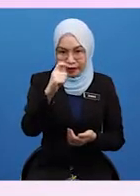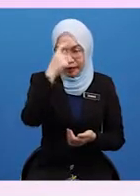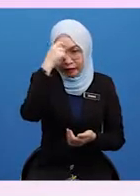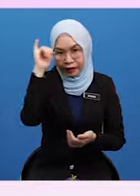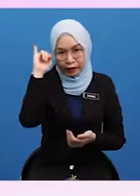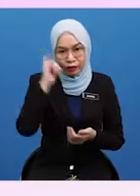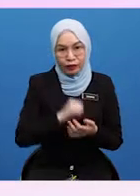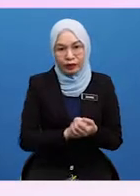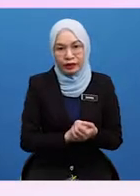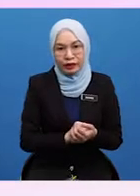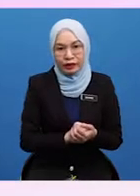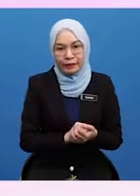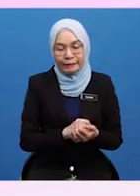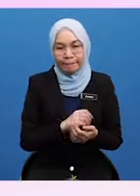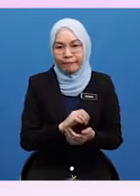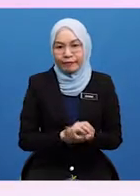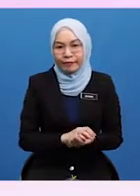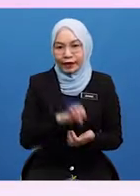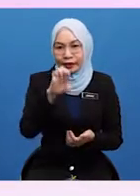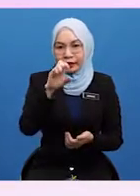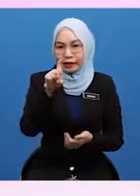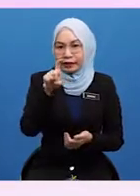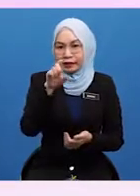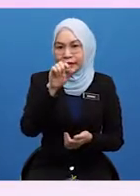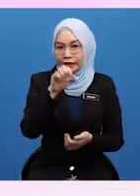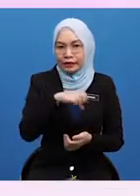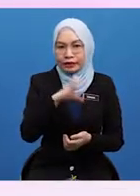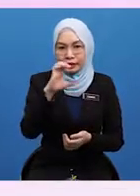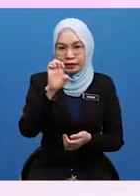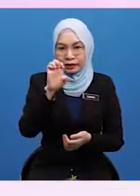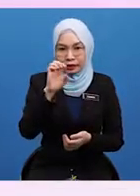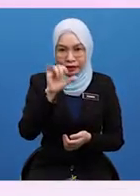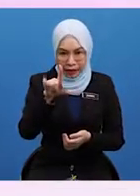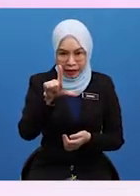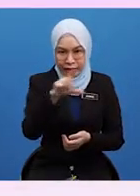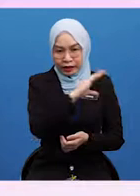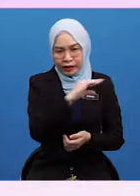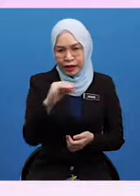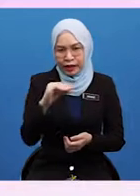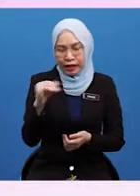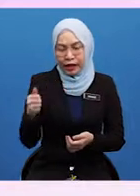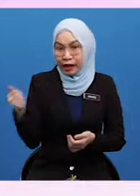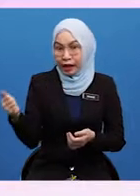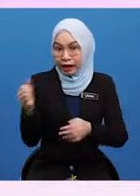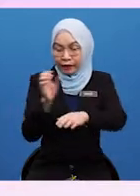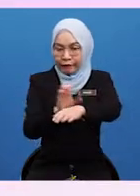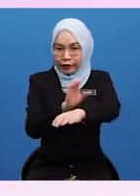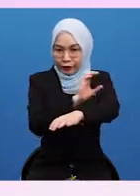Microsoft Word Excel dan juga aplikasi-aplikasi media sosial